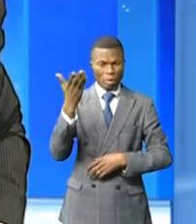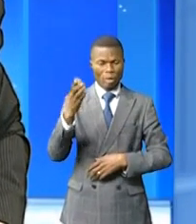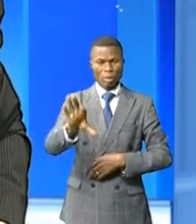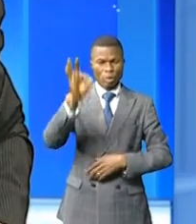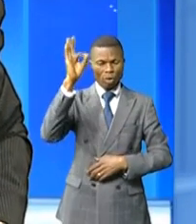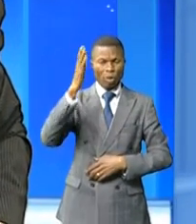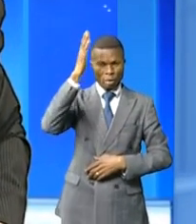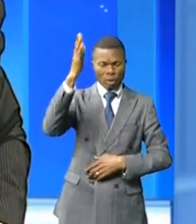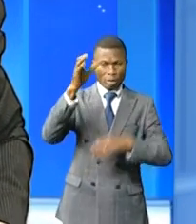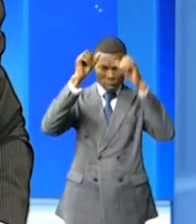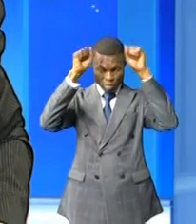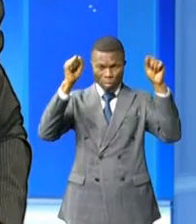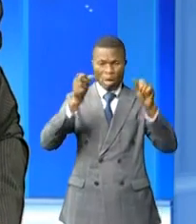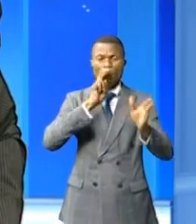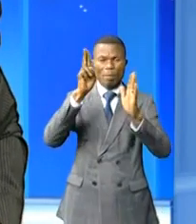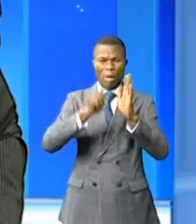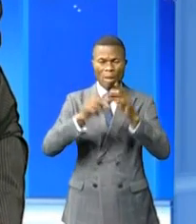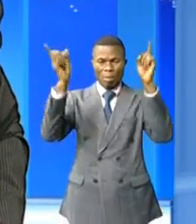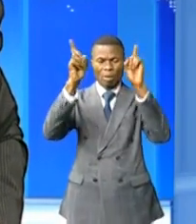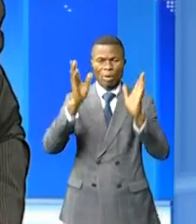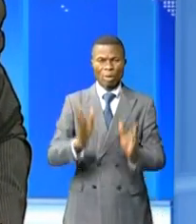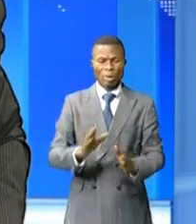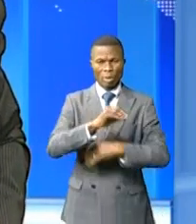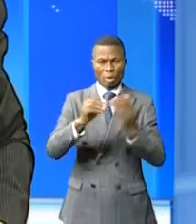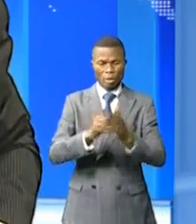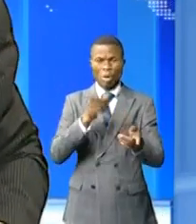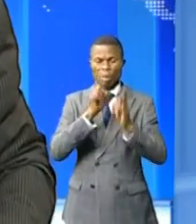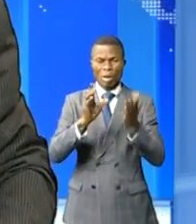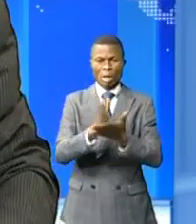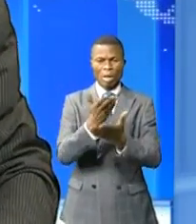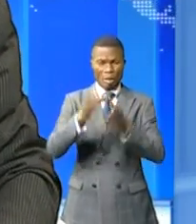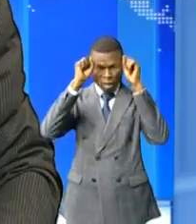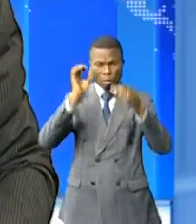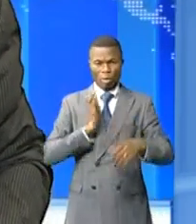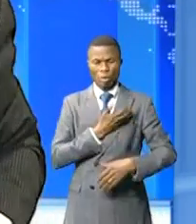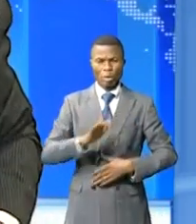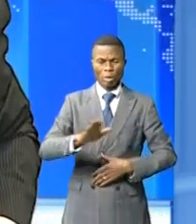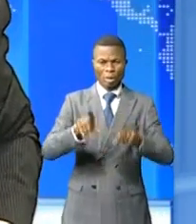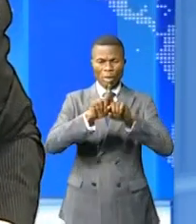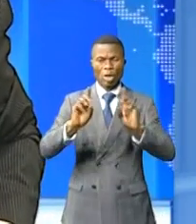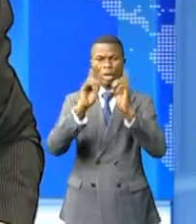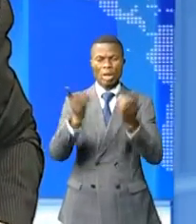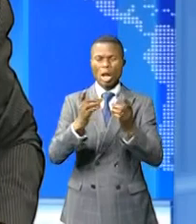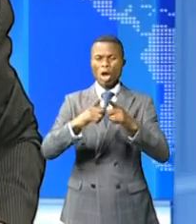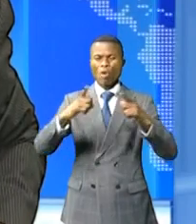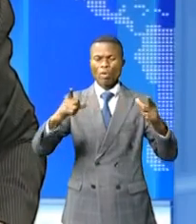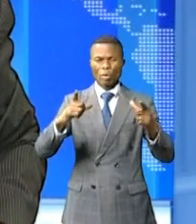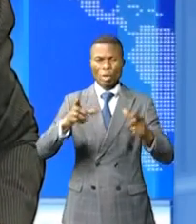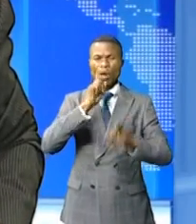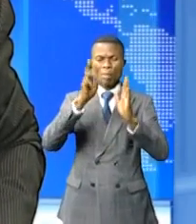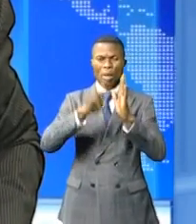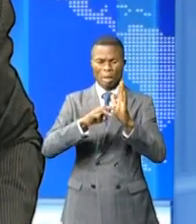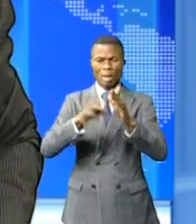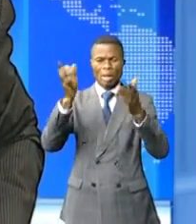désignation prochaine du président du Parlement panafricain au centre des échanges entre le président de la République et une forte délégation des